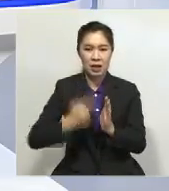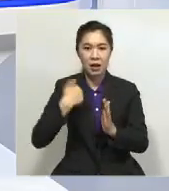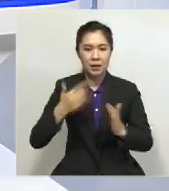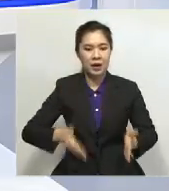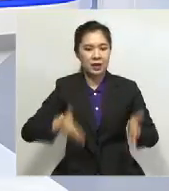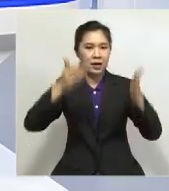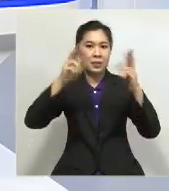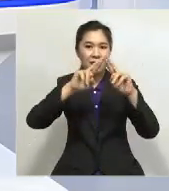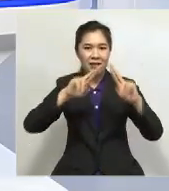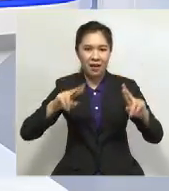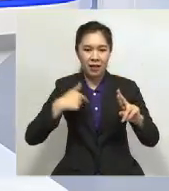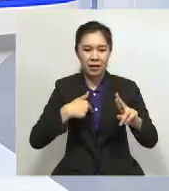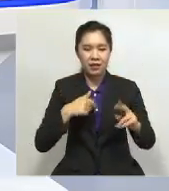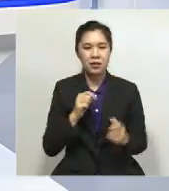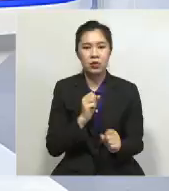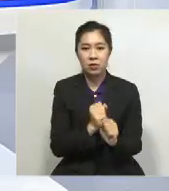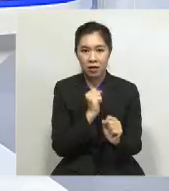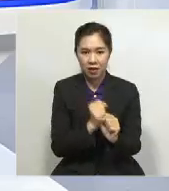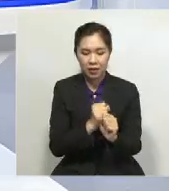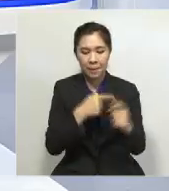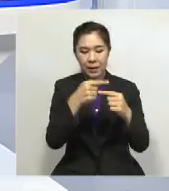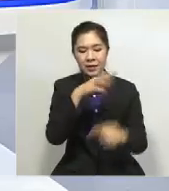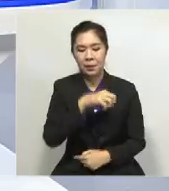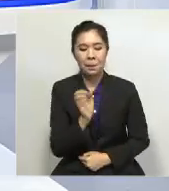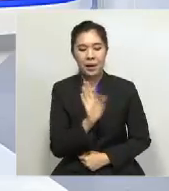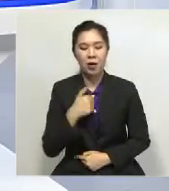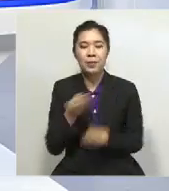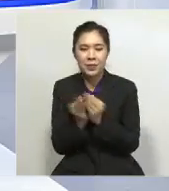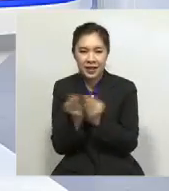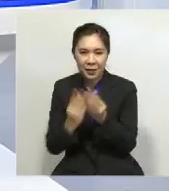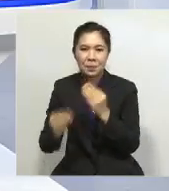รณรงค์นะ ถ้าไม่รับถุงพลาสติกให้ลดให้เปอร์เซ็นต์ส่วนลดด้วย ใช่แล้วครับเป็นกิจกรรมที่ดีมากเลย